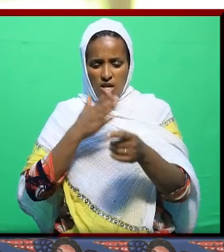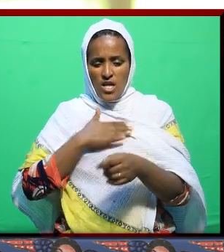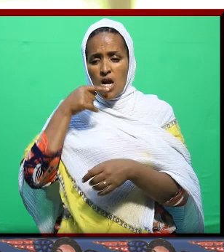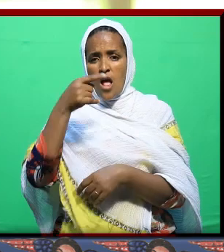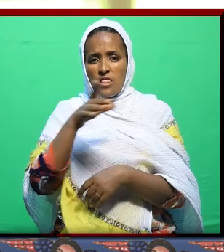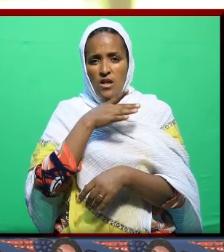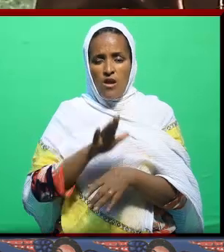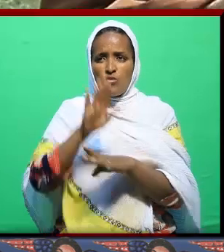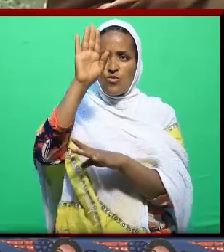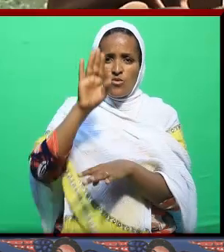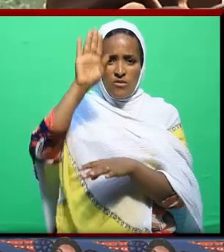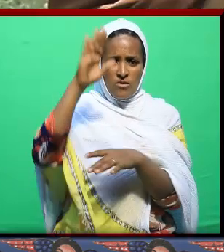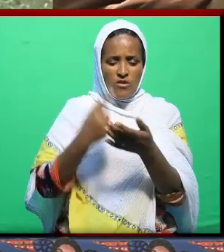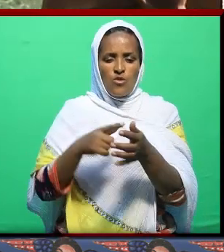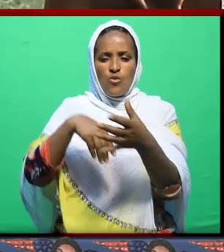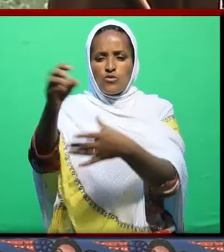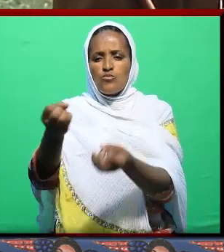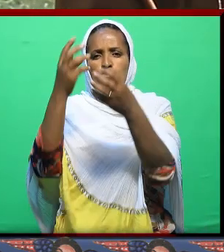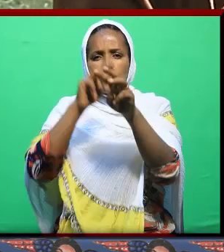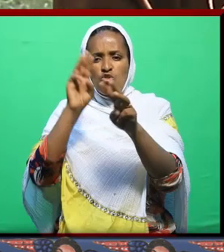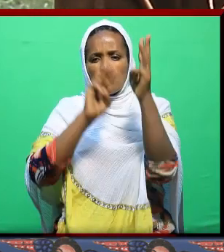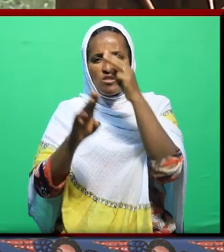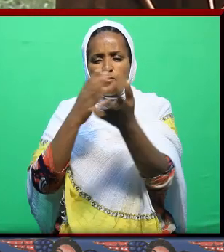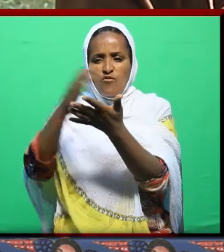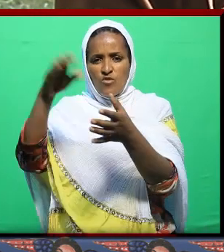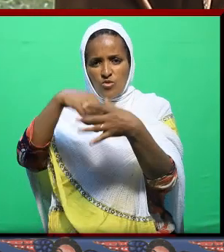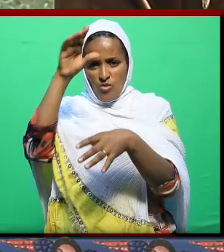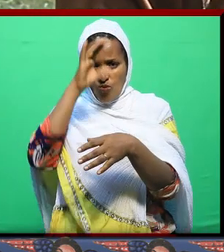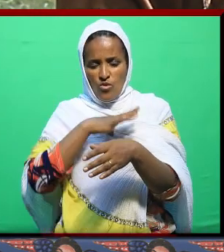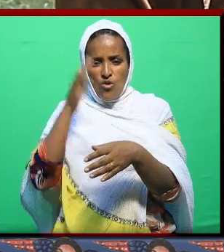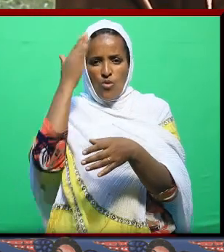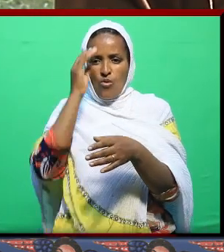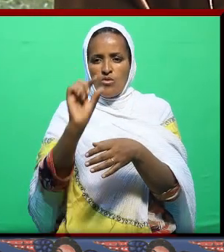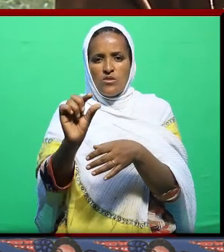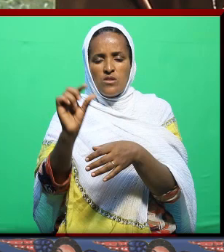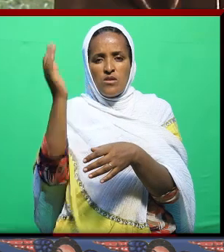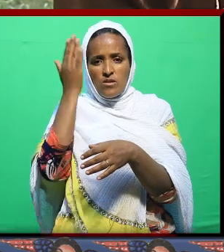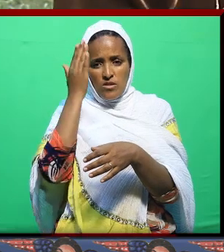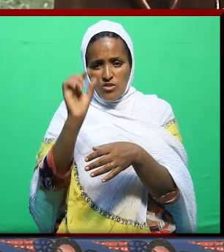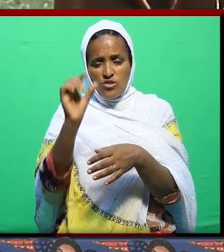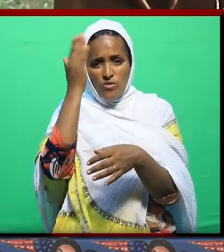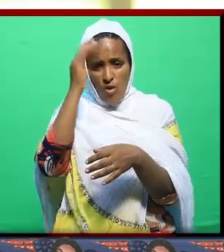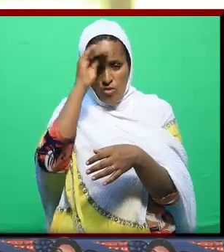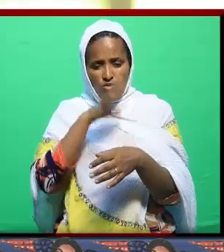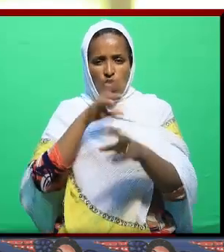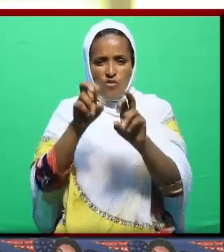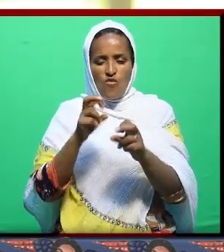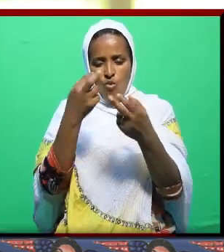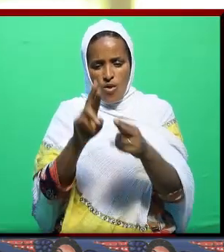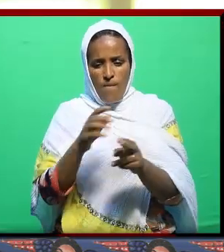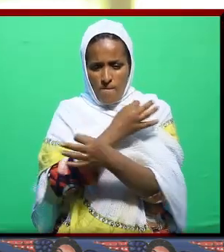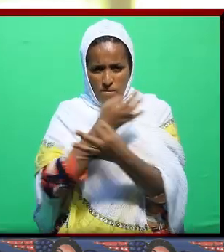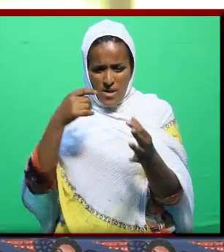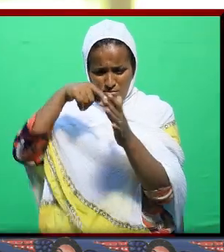በንግግርም እኔ ካልተናገርኩ ብለው ወጥተው ብዙ ችግር የሚፈጥሩ ሰዎች እናያቸው። የውቀት ማነስ ያለባች ትንሽ የሚያውቁ ሰው ክፉ ነው ወይ